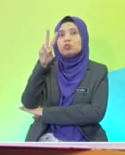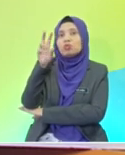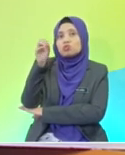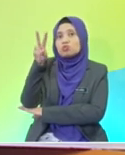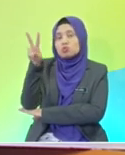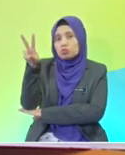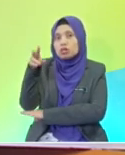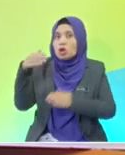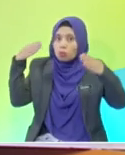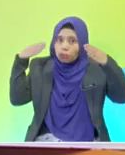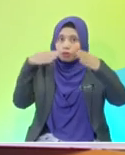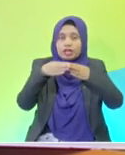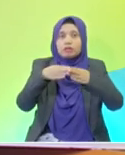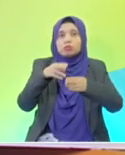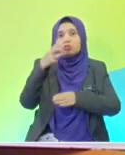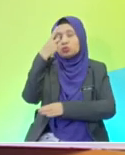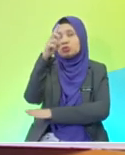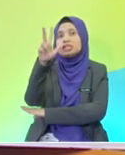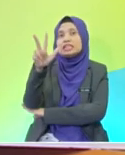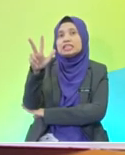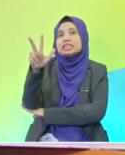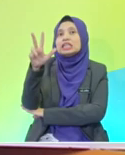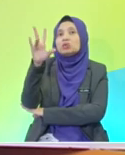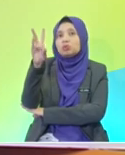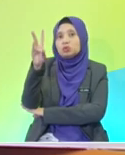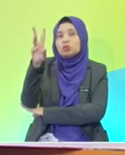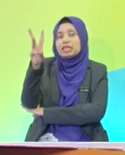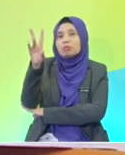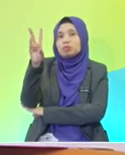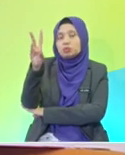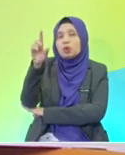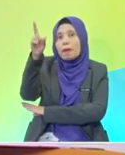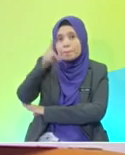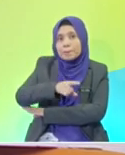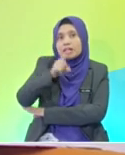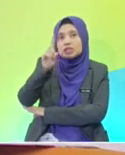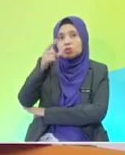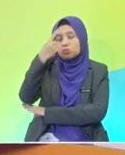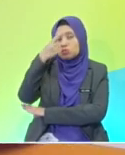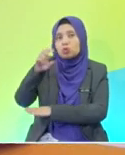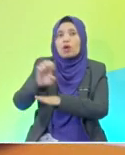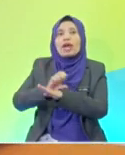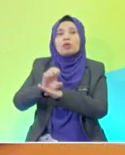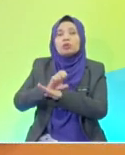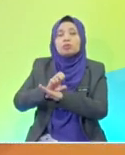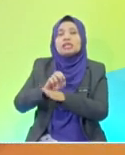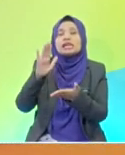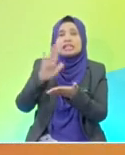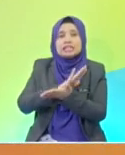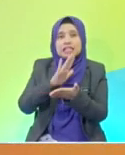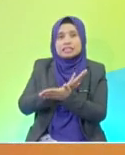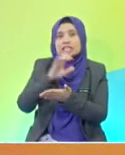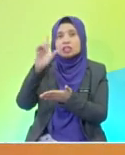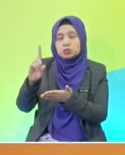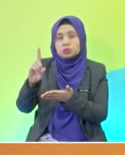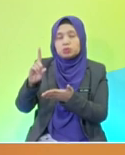pada hari ini adalah untuk 3767 palang 1 itu untuk ekonomi kertas 1 Oke kita mulai